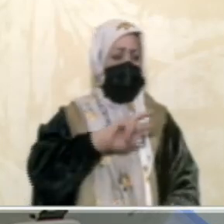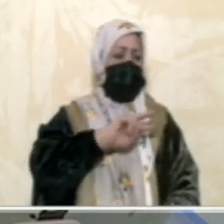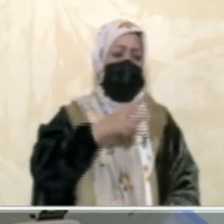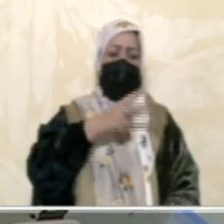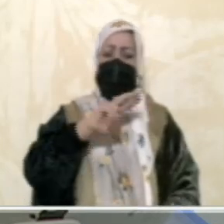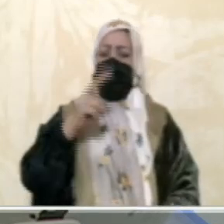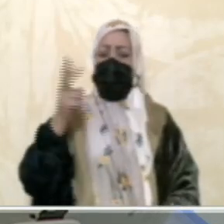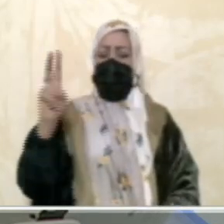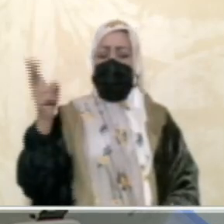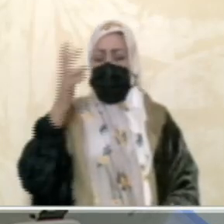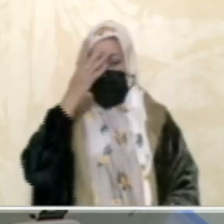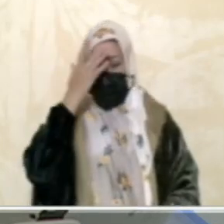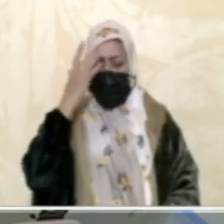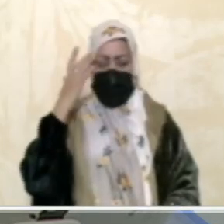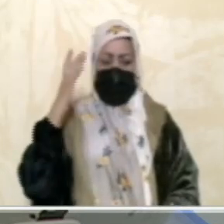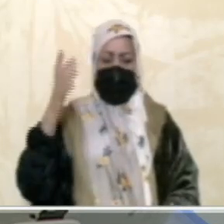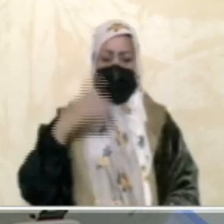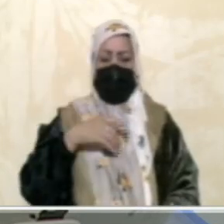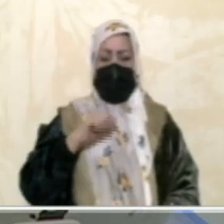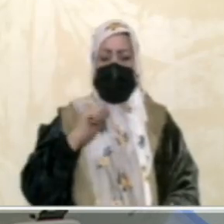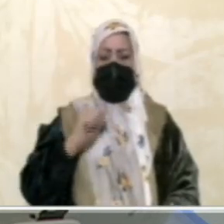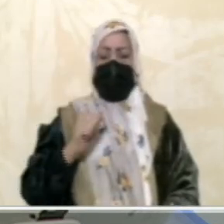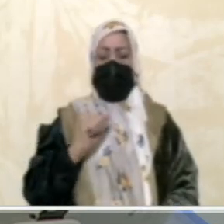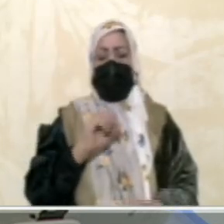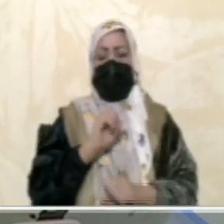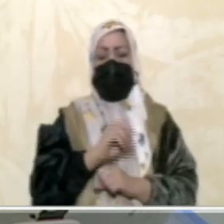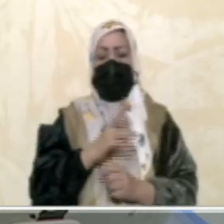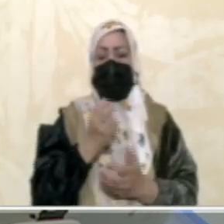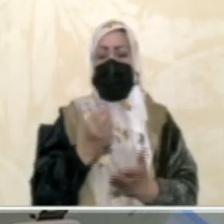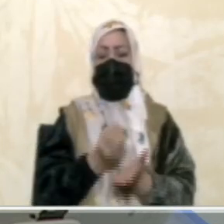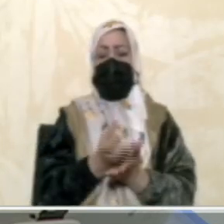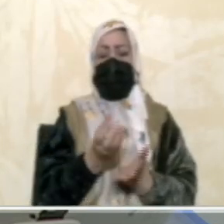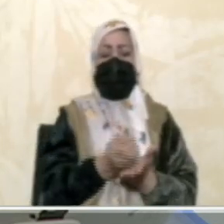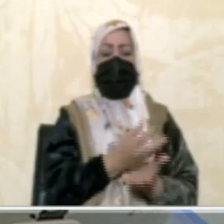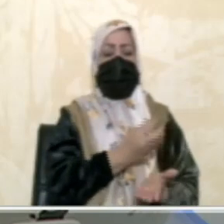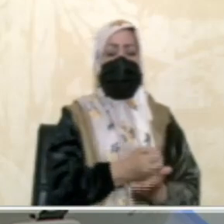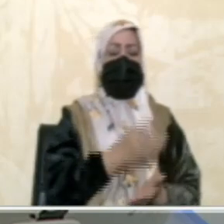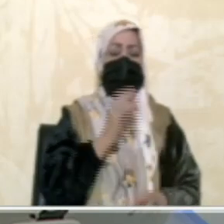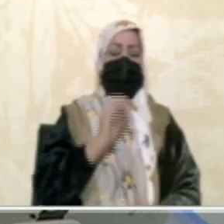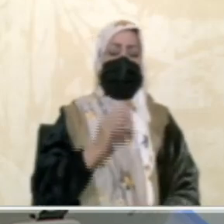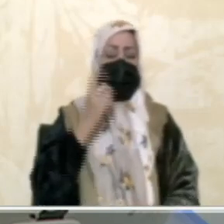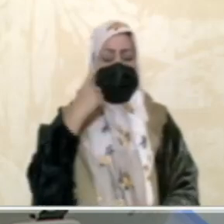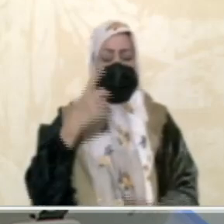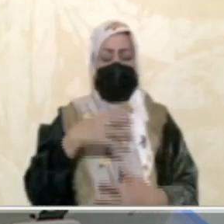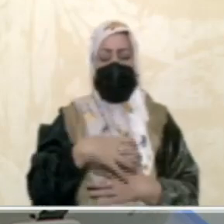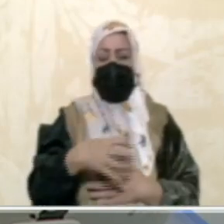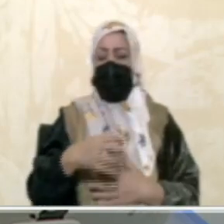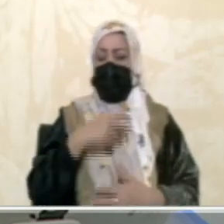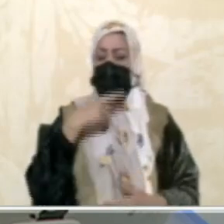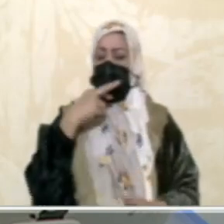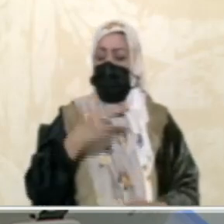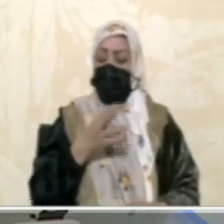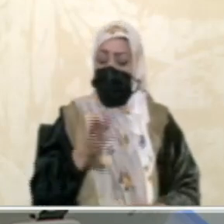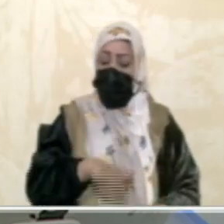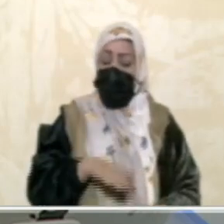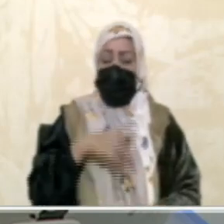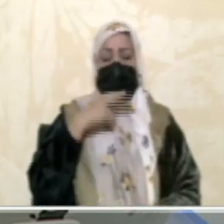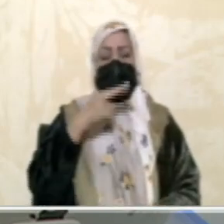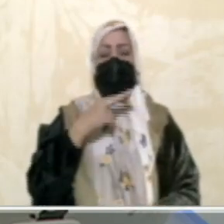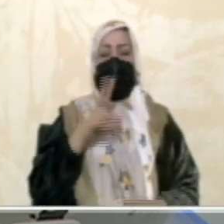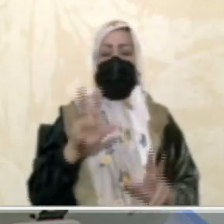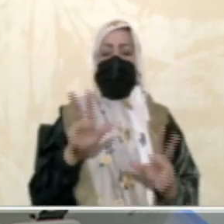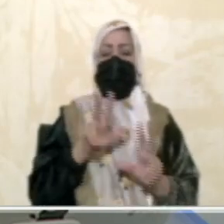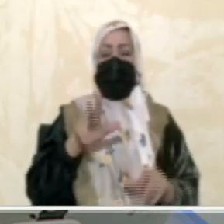فضل ويد في هذه البلاد وله اثر طيب ينبغي ان يذكر وان ينشر فضله للناس